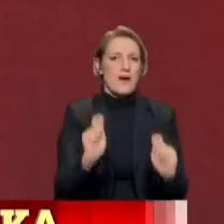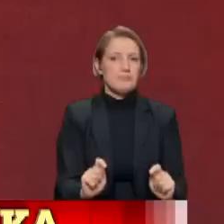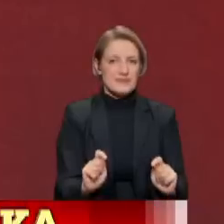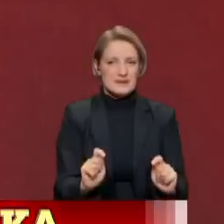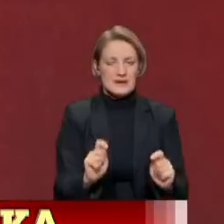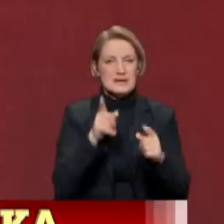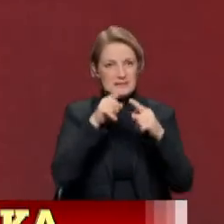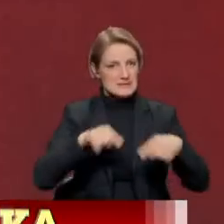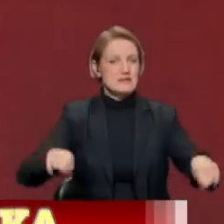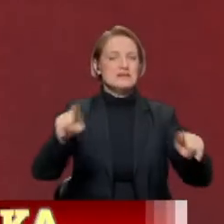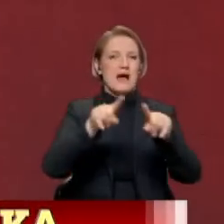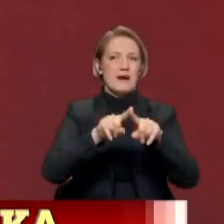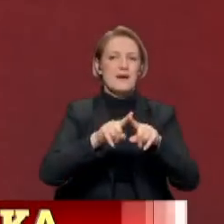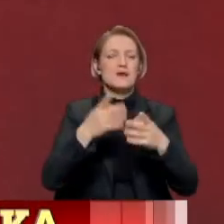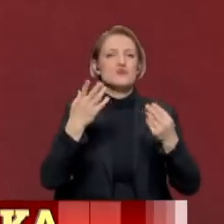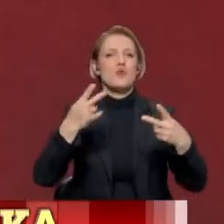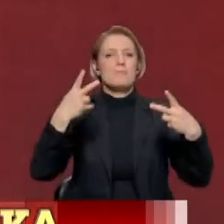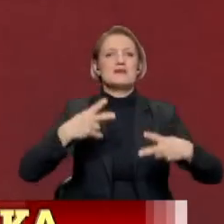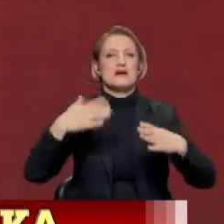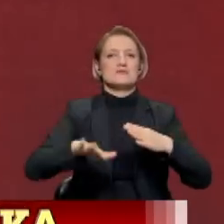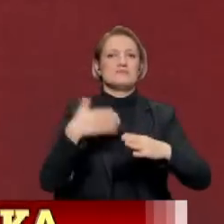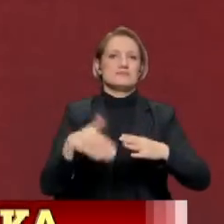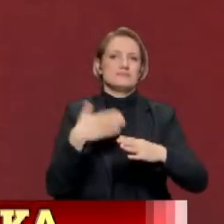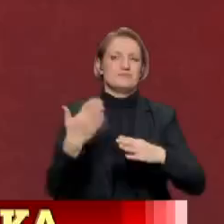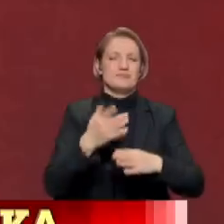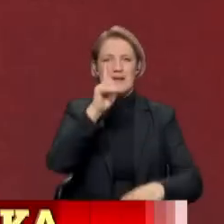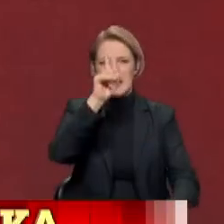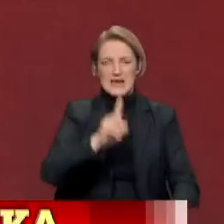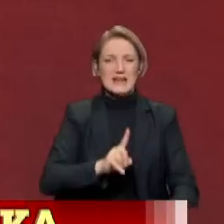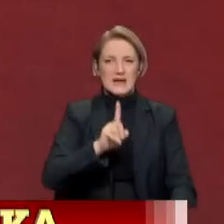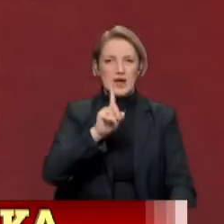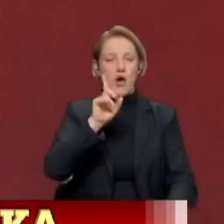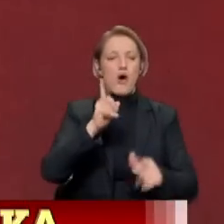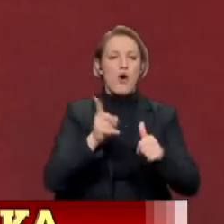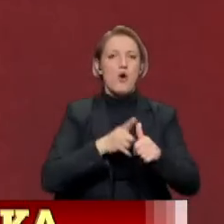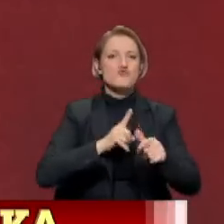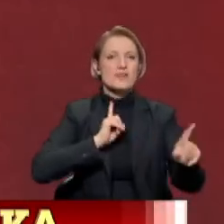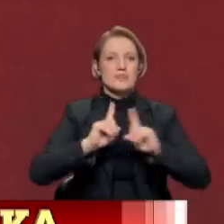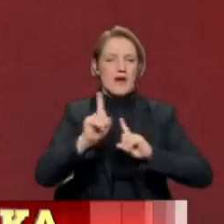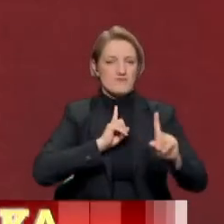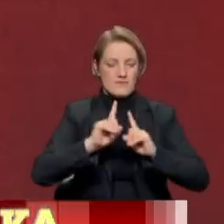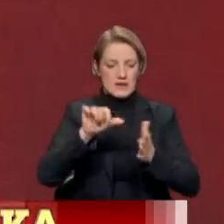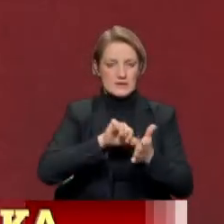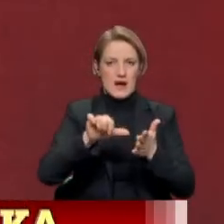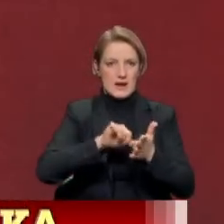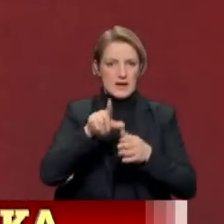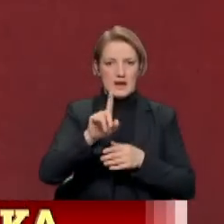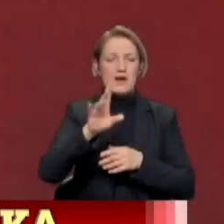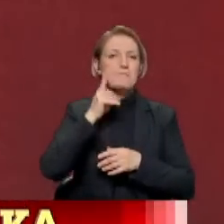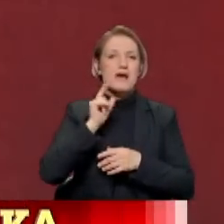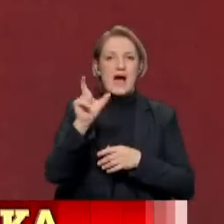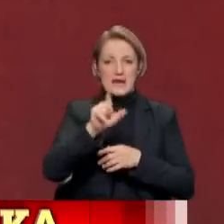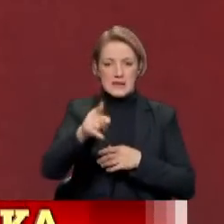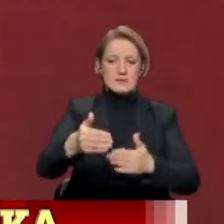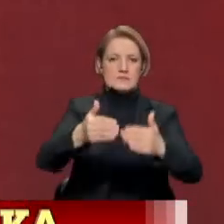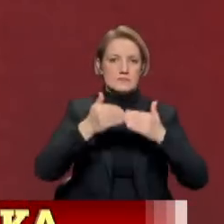Ve sizlerden yine pek çok mesaj geldi. İlk önce dava tarihi Mayıs ayından ocağın sonunda çekildi